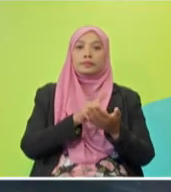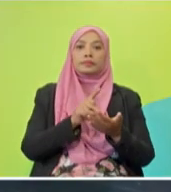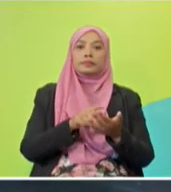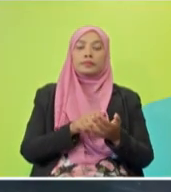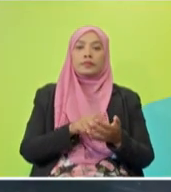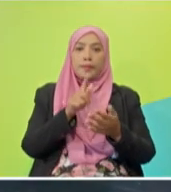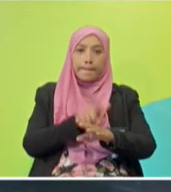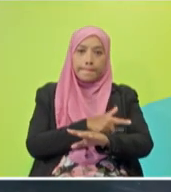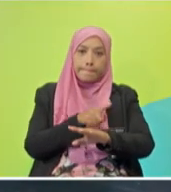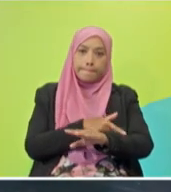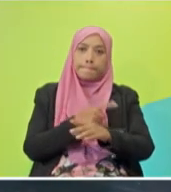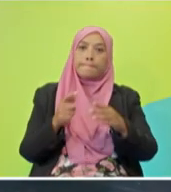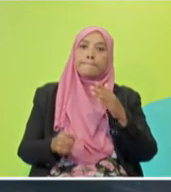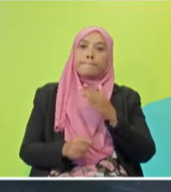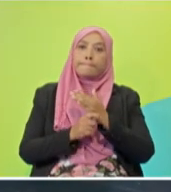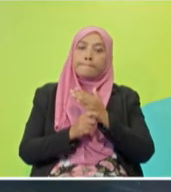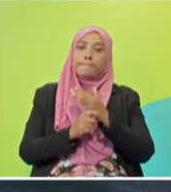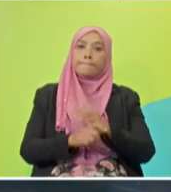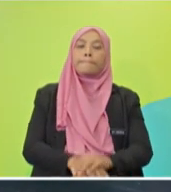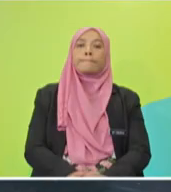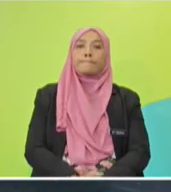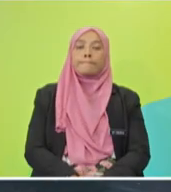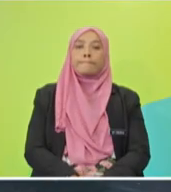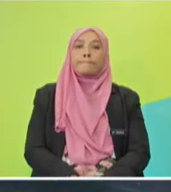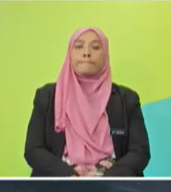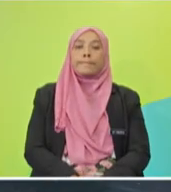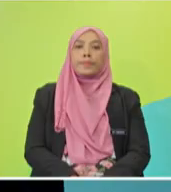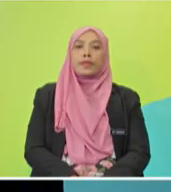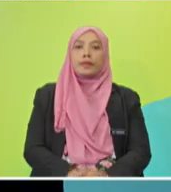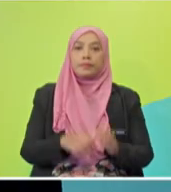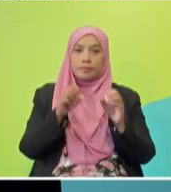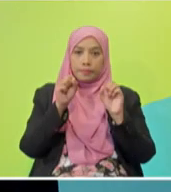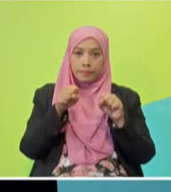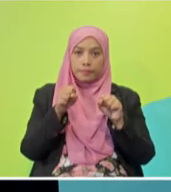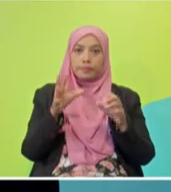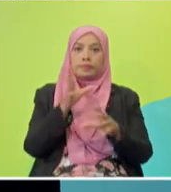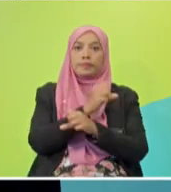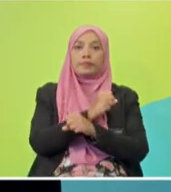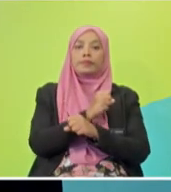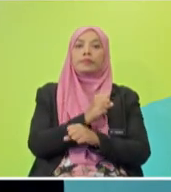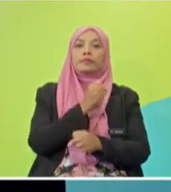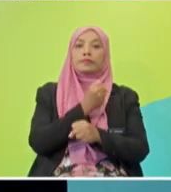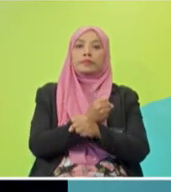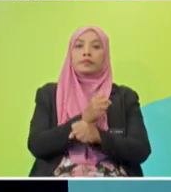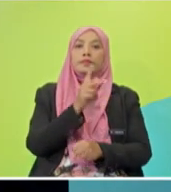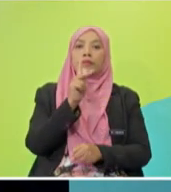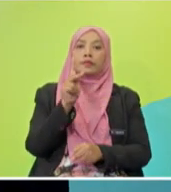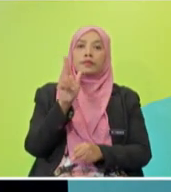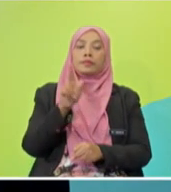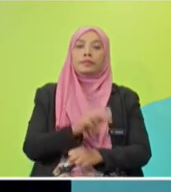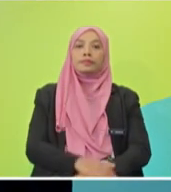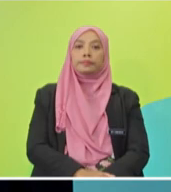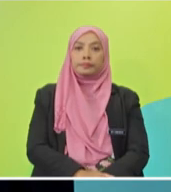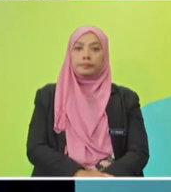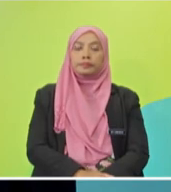latihan tambahan ataupun latihan pengukuhan daripada mana, Iru? Okey, boleh dapat dari sumberku. Daripada sumberku. Okey, terima kasih cikgu